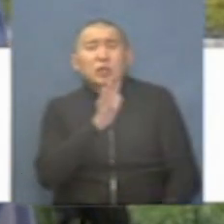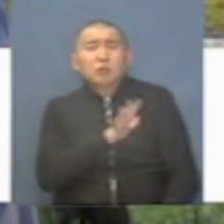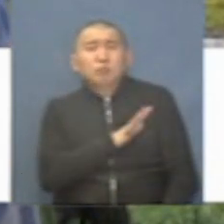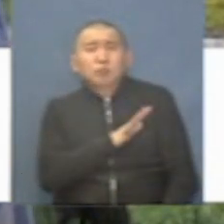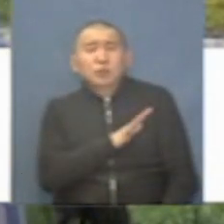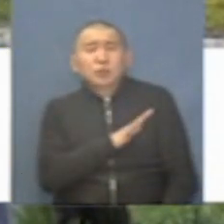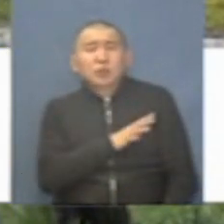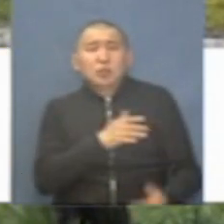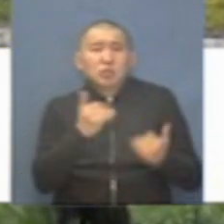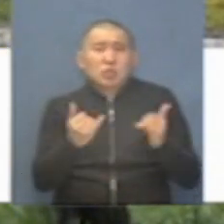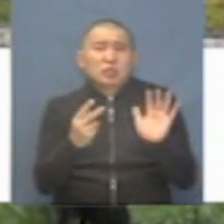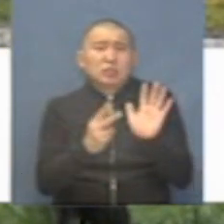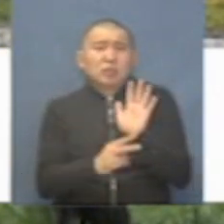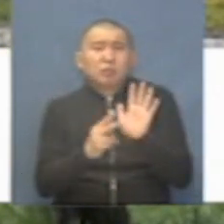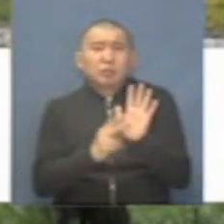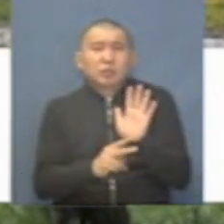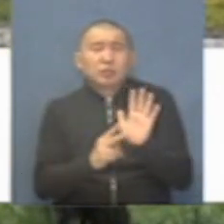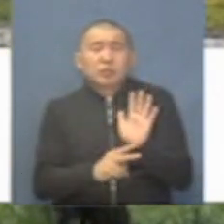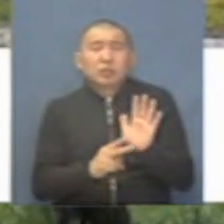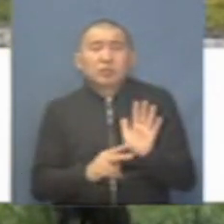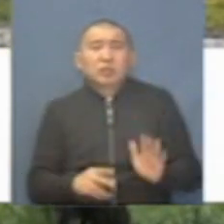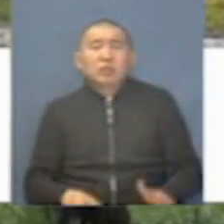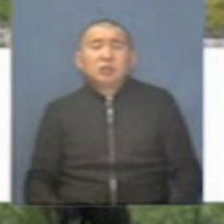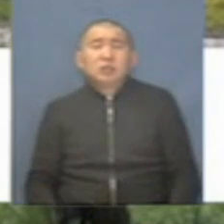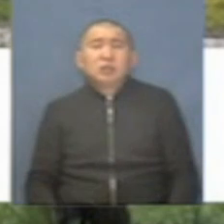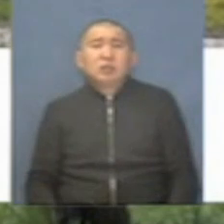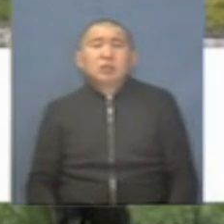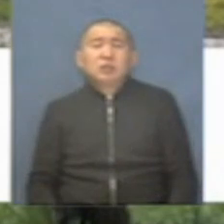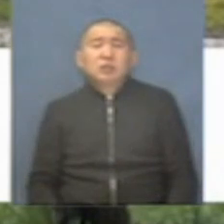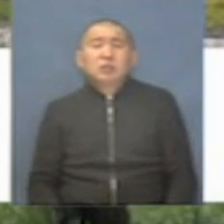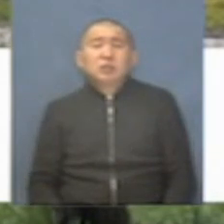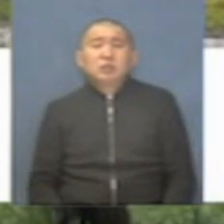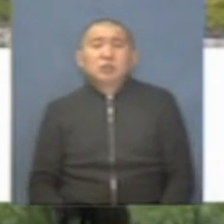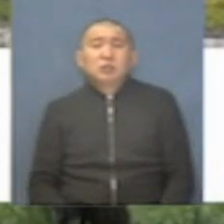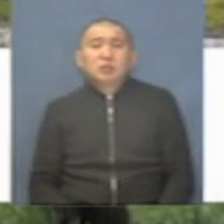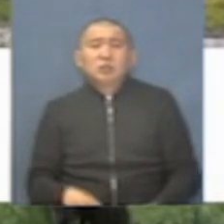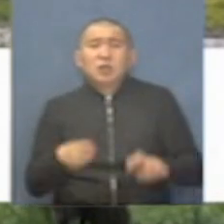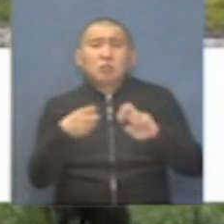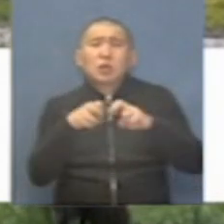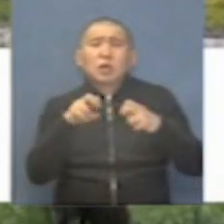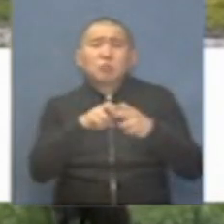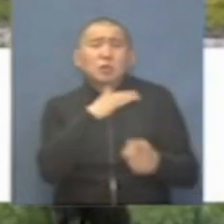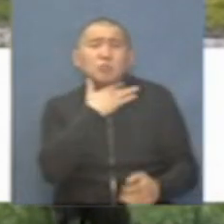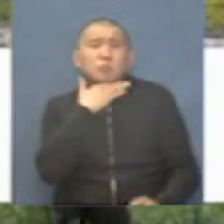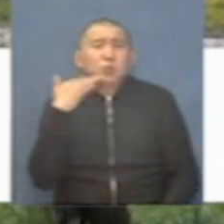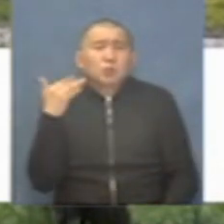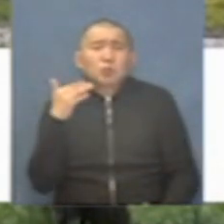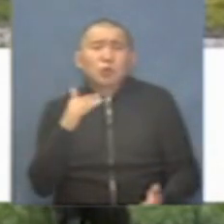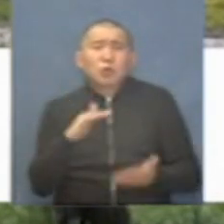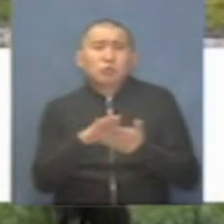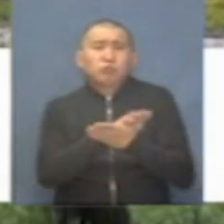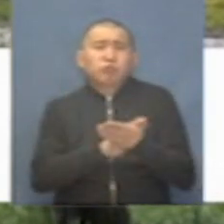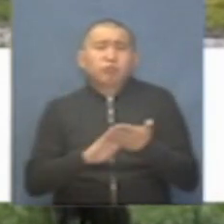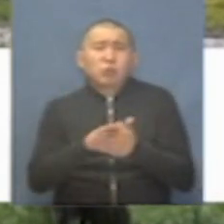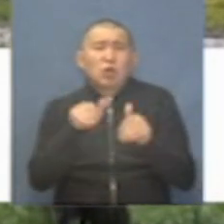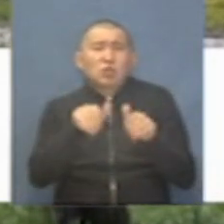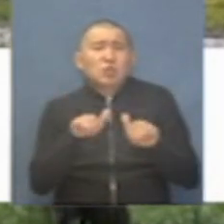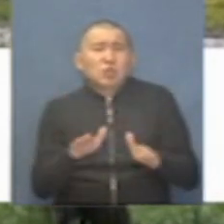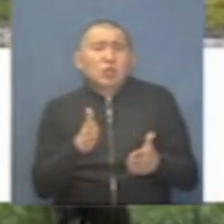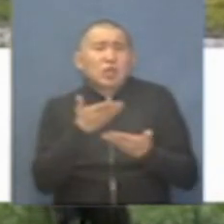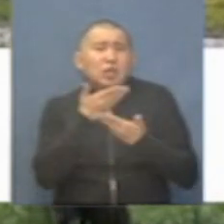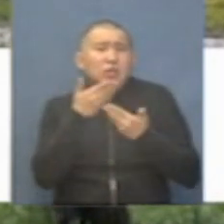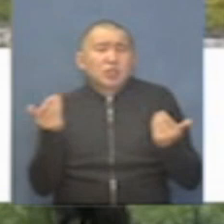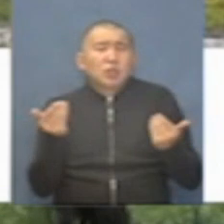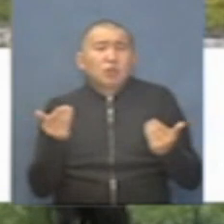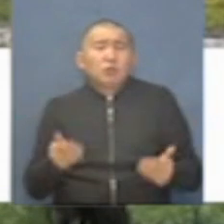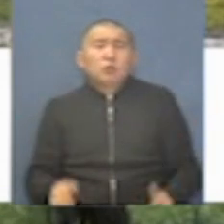18-де еді. Қазір 70-ке таядым. Аталмыш мәселелермен сол уақыттан бастап таныспын. Әлі де шешімін таппады. Жол салынса